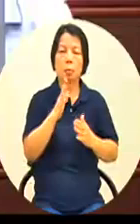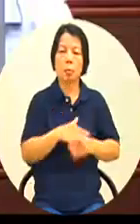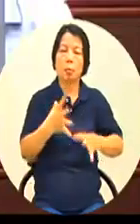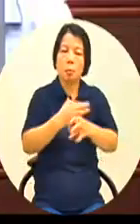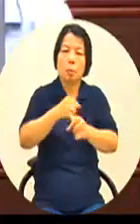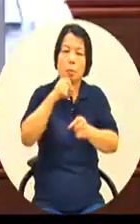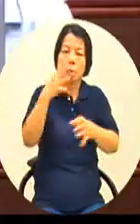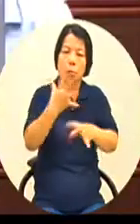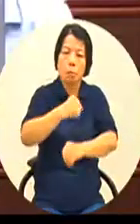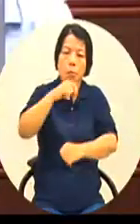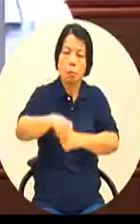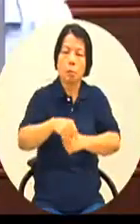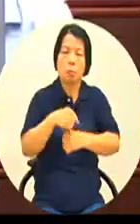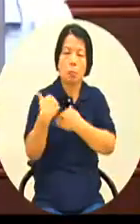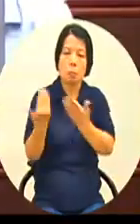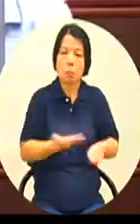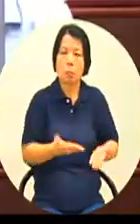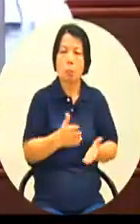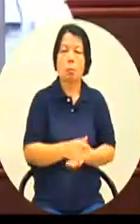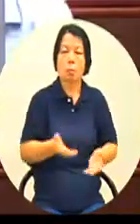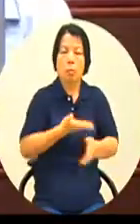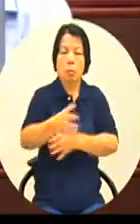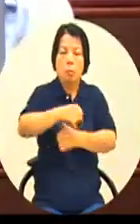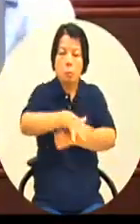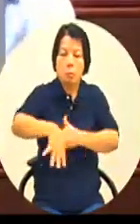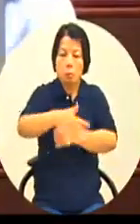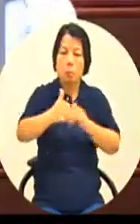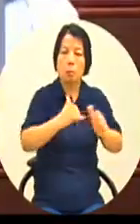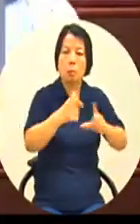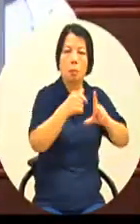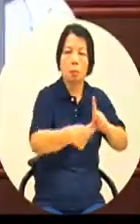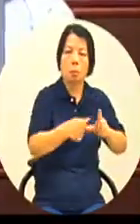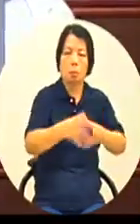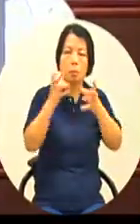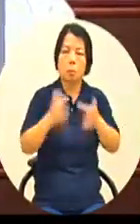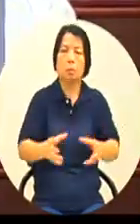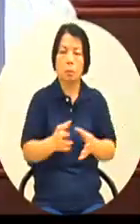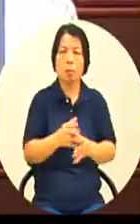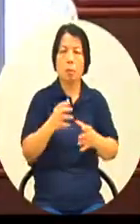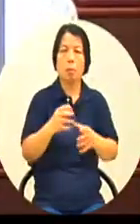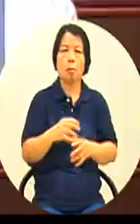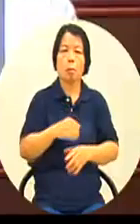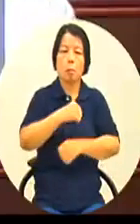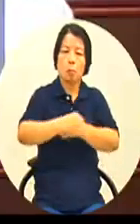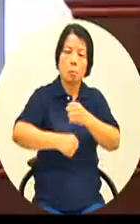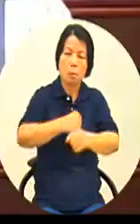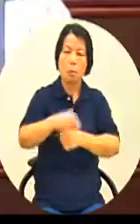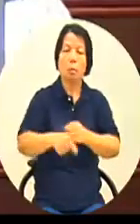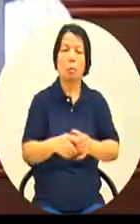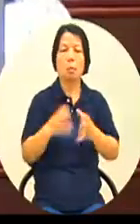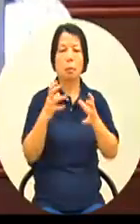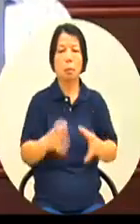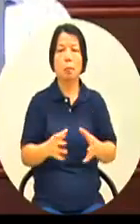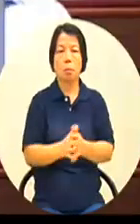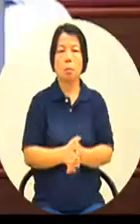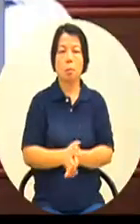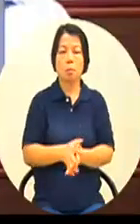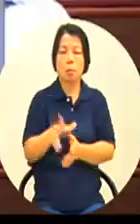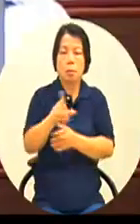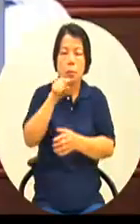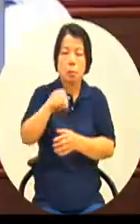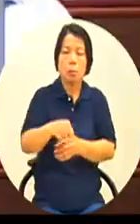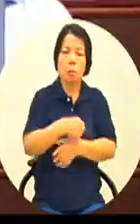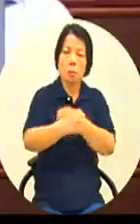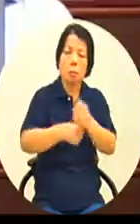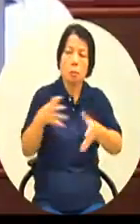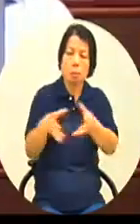各个局处的活动，在社区里面办理这样的一个活动， 透过活动的办理，让大家共同来思考，我